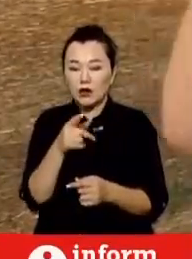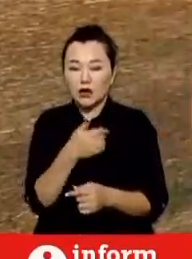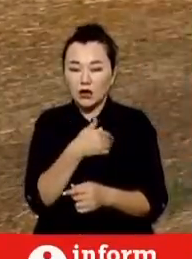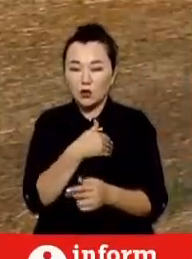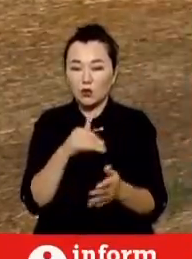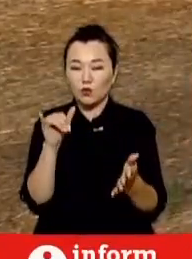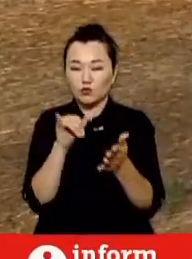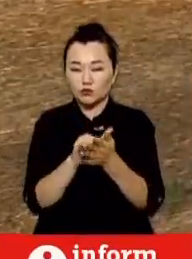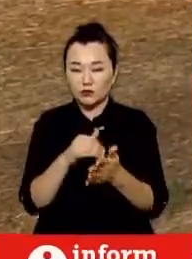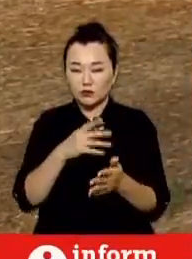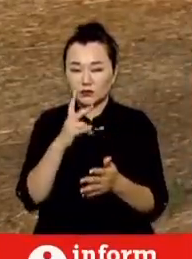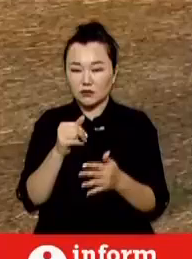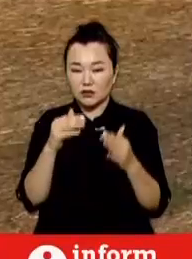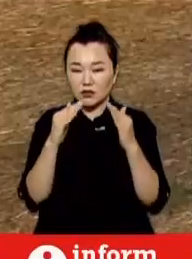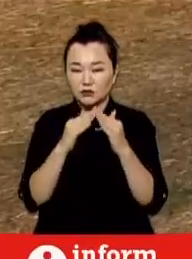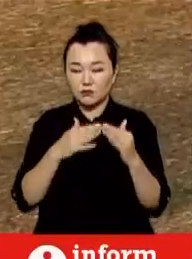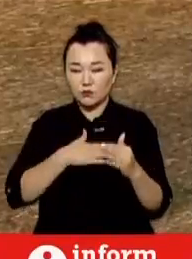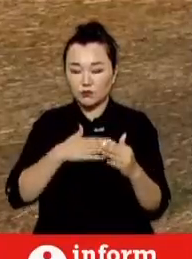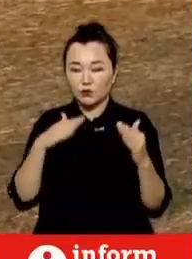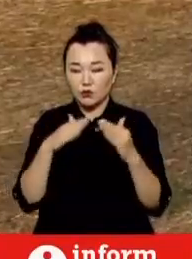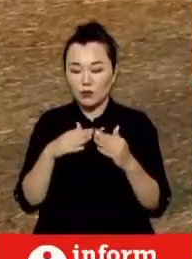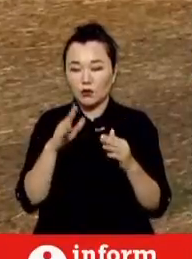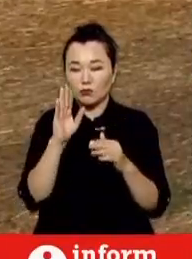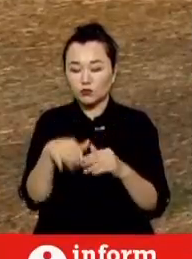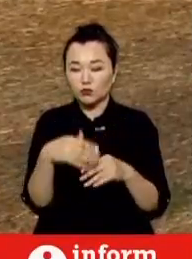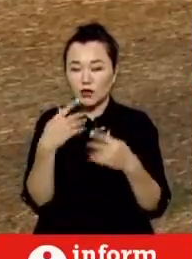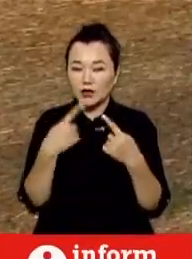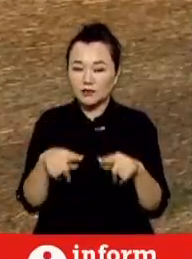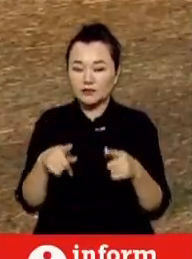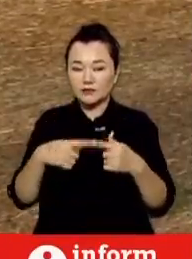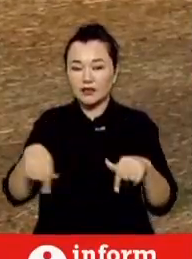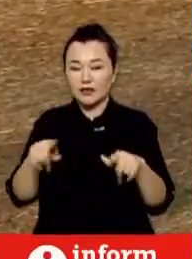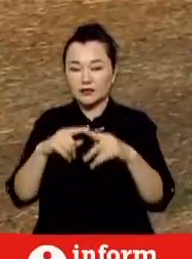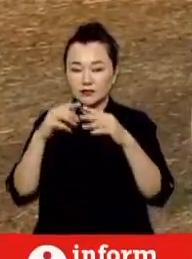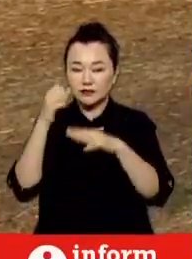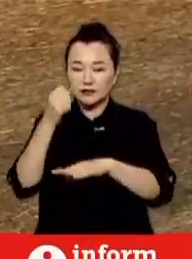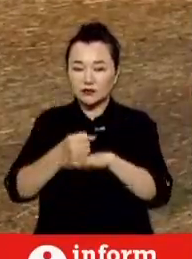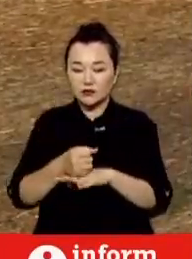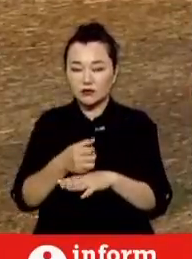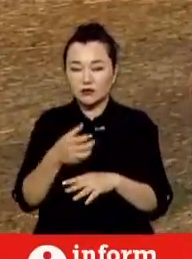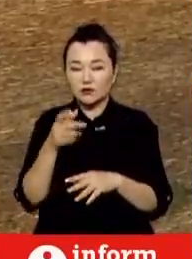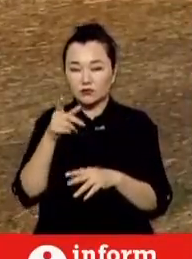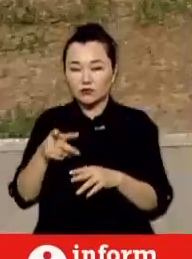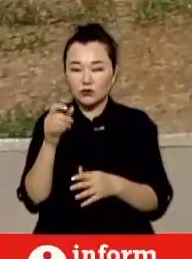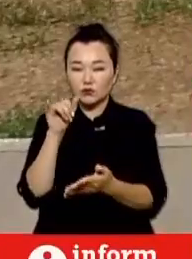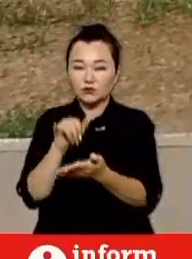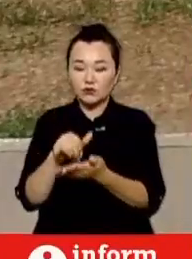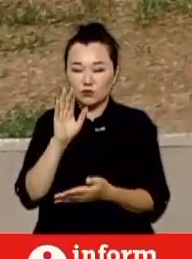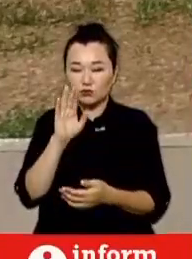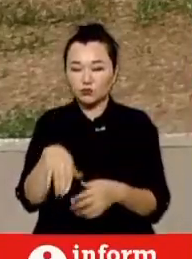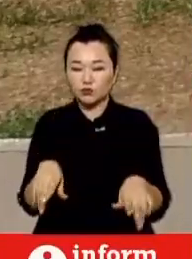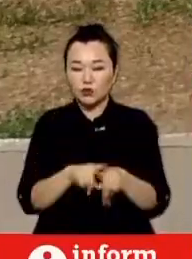хотят установить прямо на крыше нашего дома. Пусть отдельно стоящее здание какое-нибудь возьмут, туда установят.